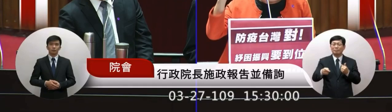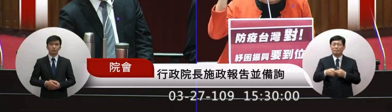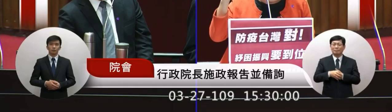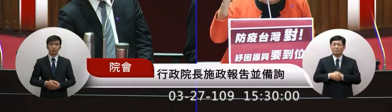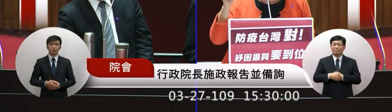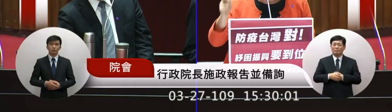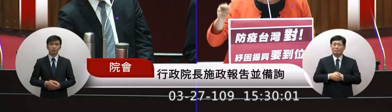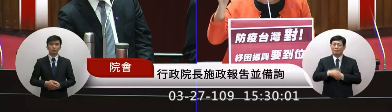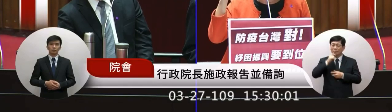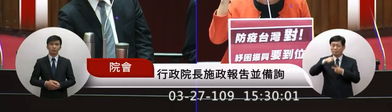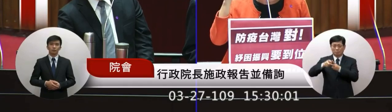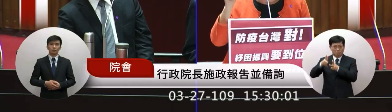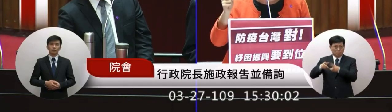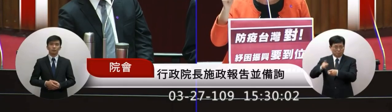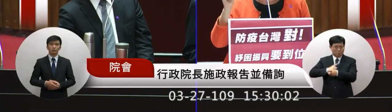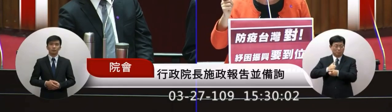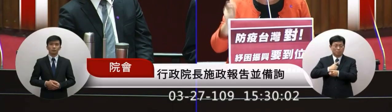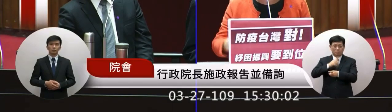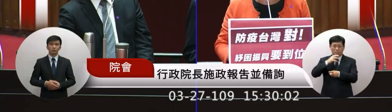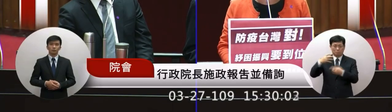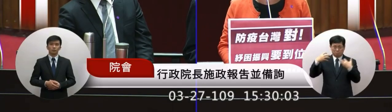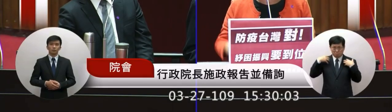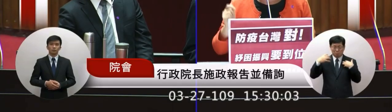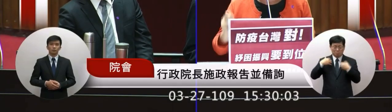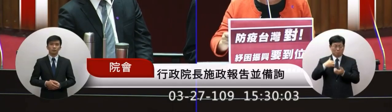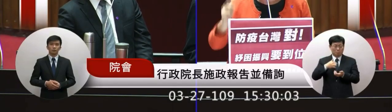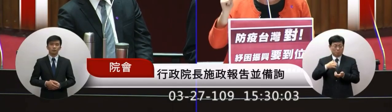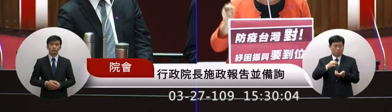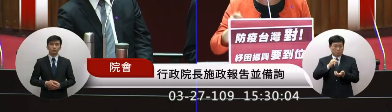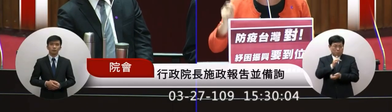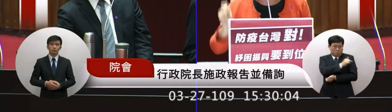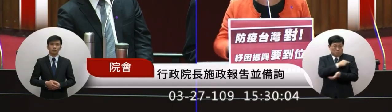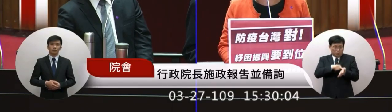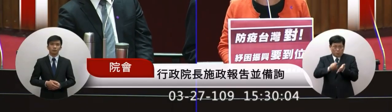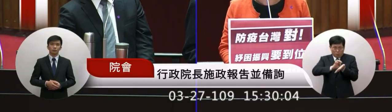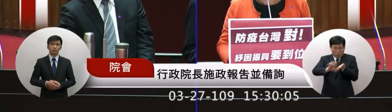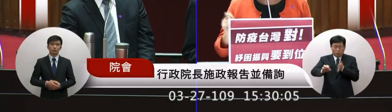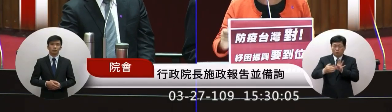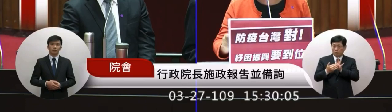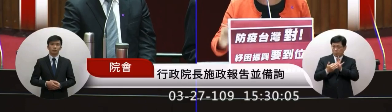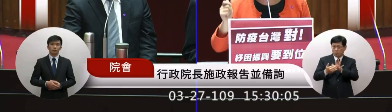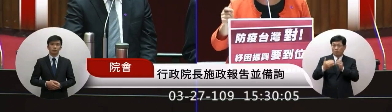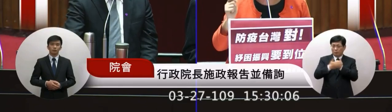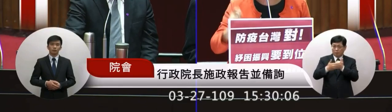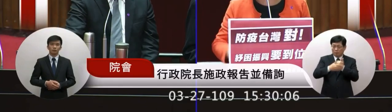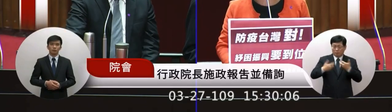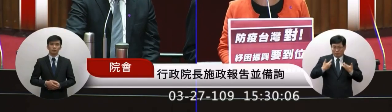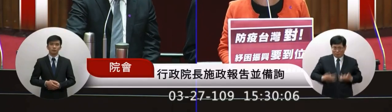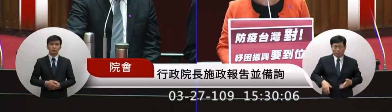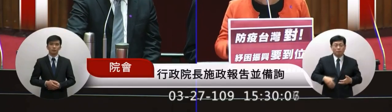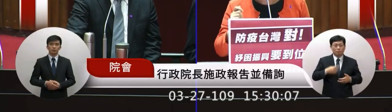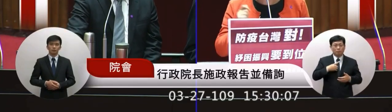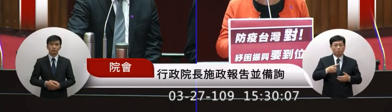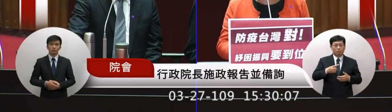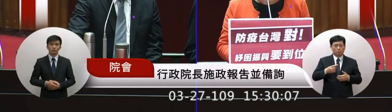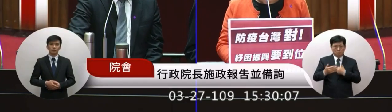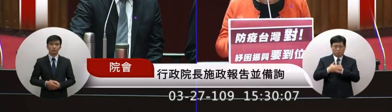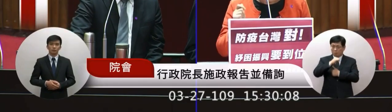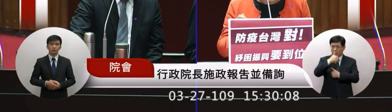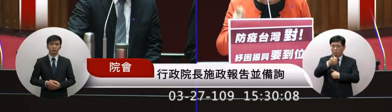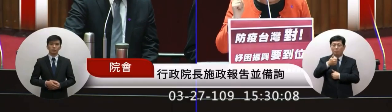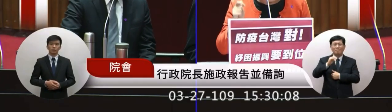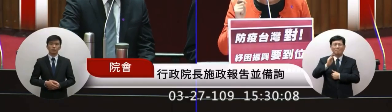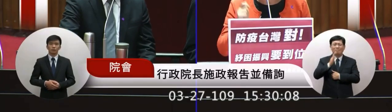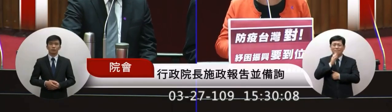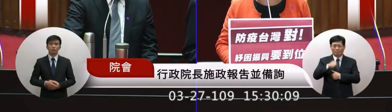呢，工厂他们。打造医护人员专用的防护衣啦、隔离衣等等啦，台湾制造，守护台湾。但是呢，我